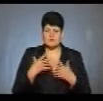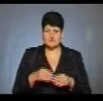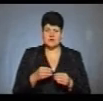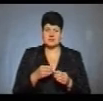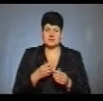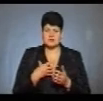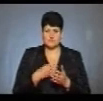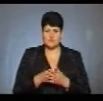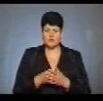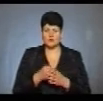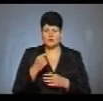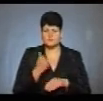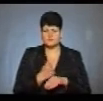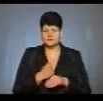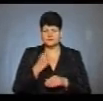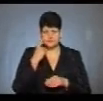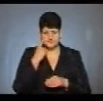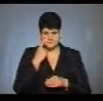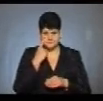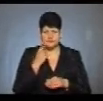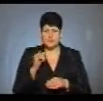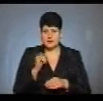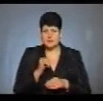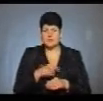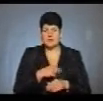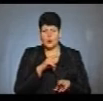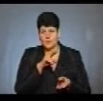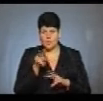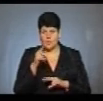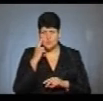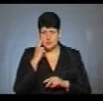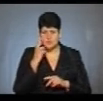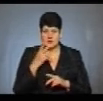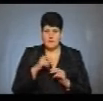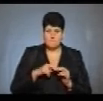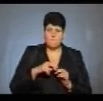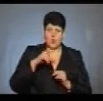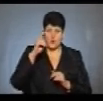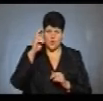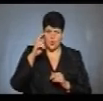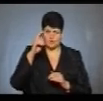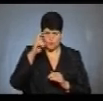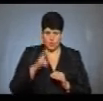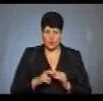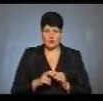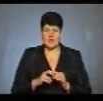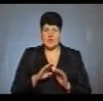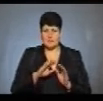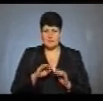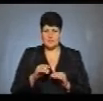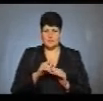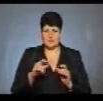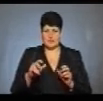певну базову оцінку. І ми оцінюємо фазу польоту до коня, на коні, після коня